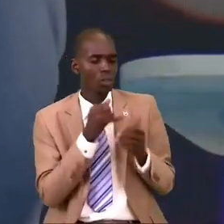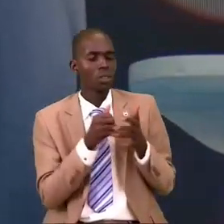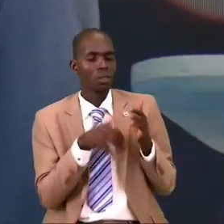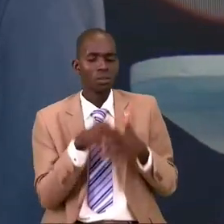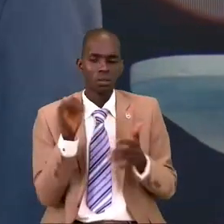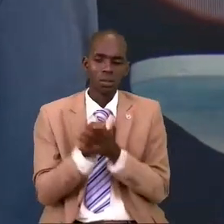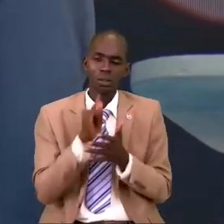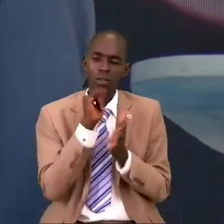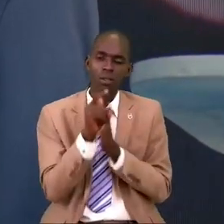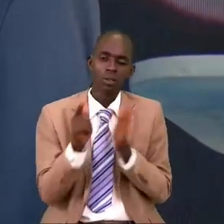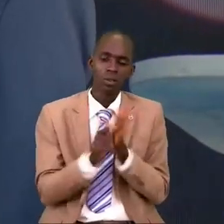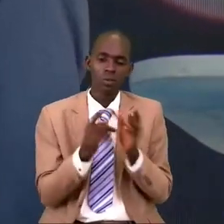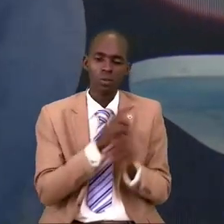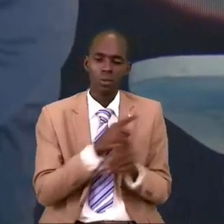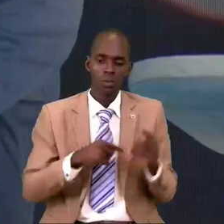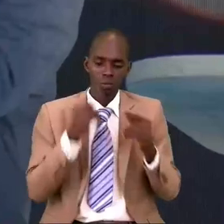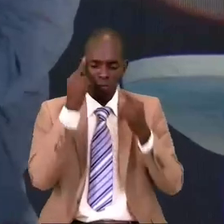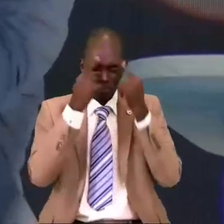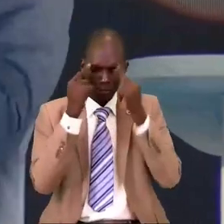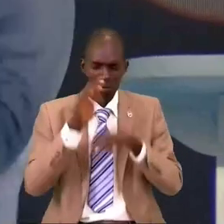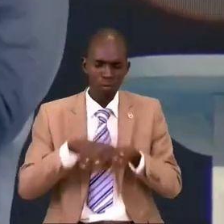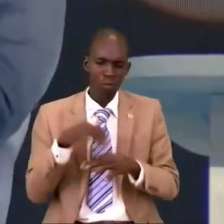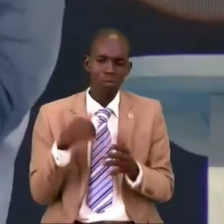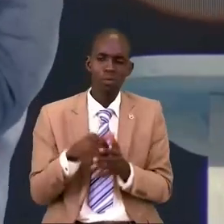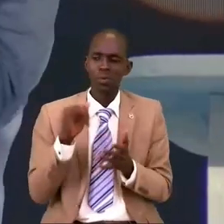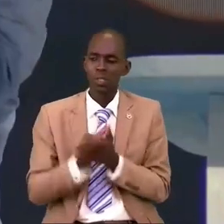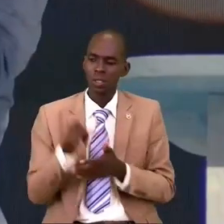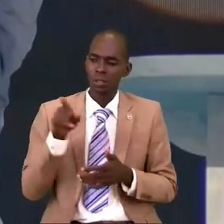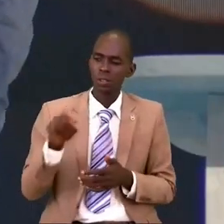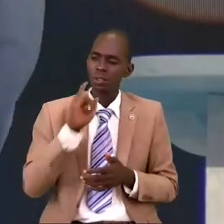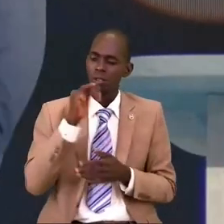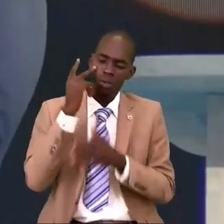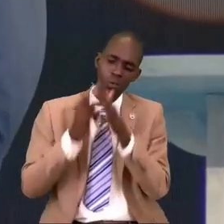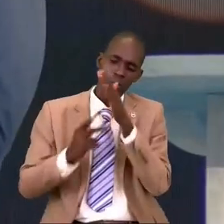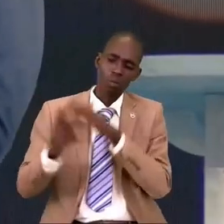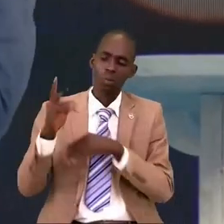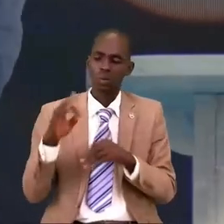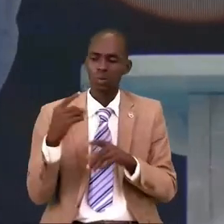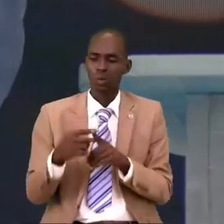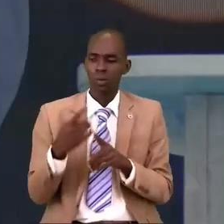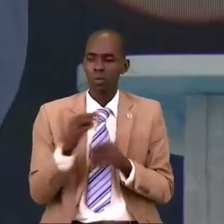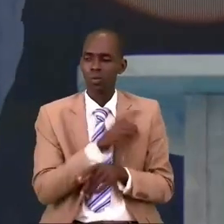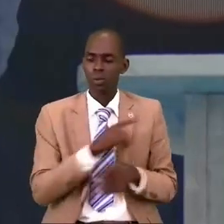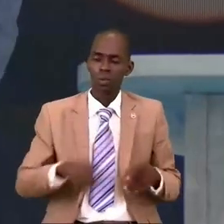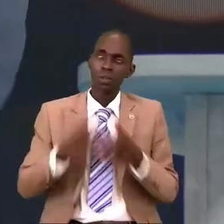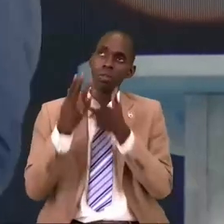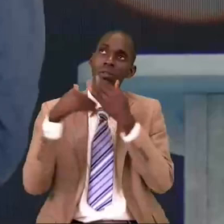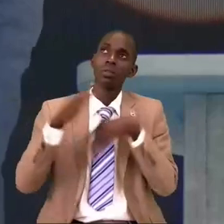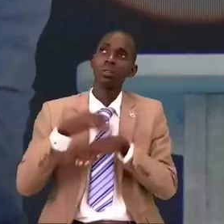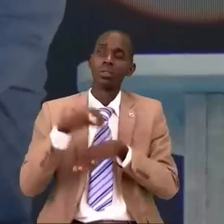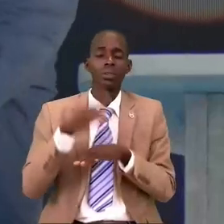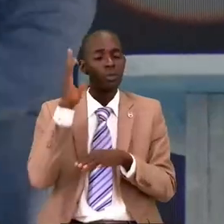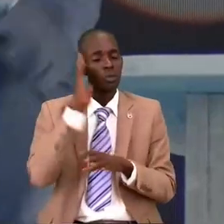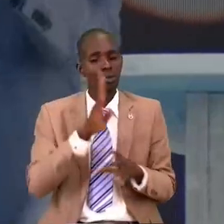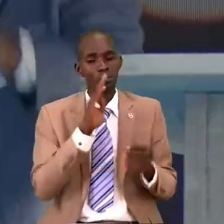c'est la prophétie de la parole. Le ciel et la terre passeront. Mais cette parole de prophétie,